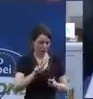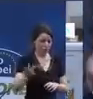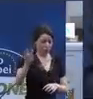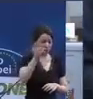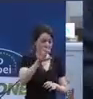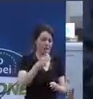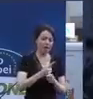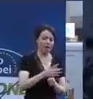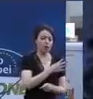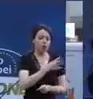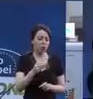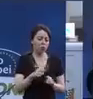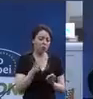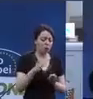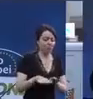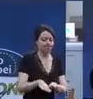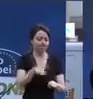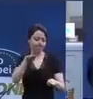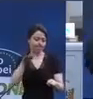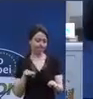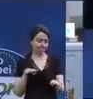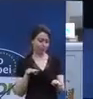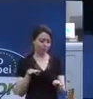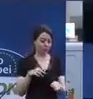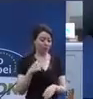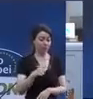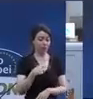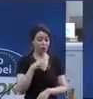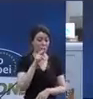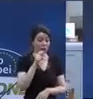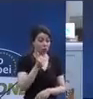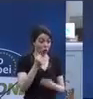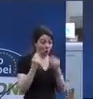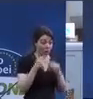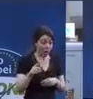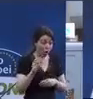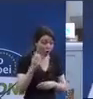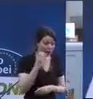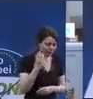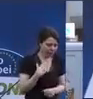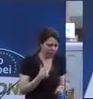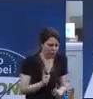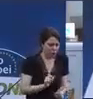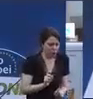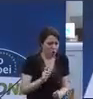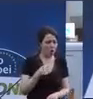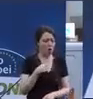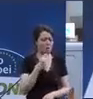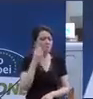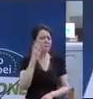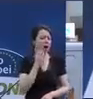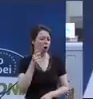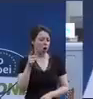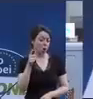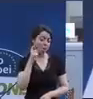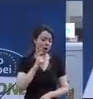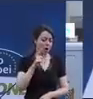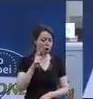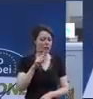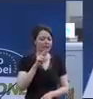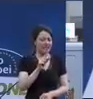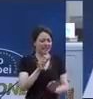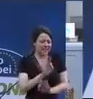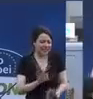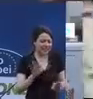Tutti devono fare un passo indietro e non parlo solo della meloni o di Salvini quando Macron senza dire niente a nessuno